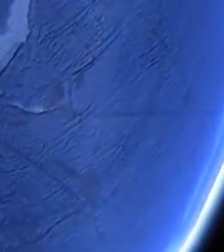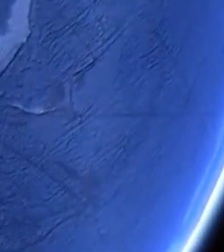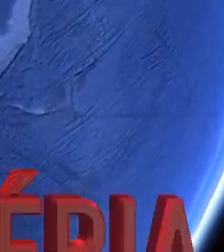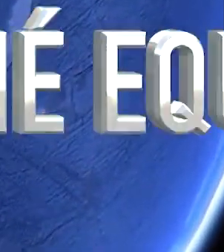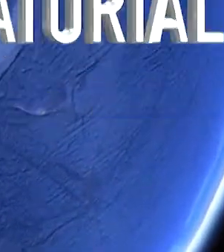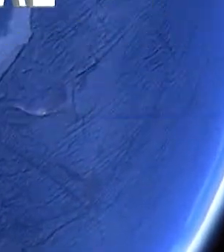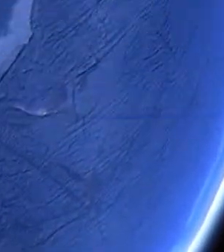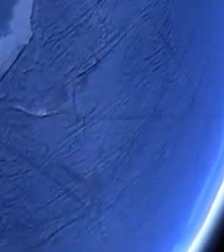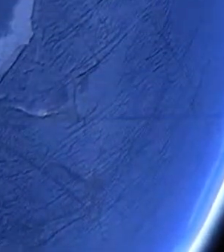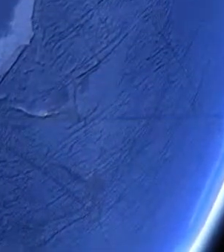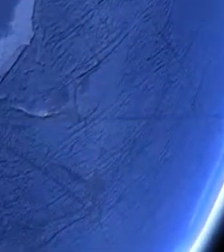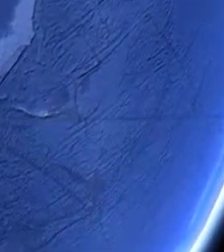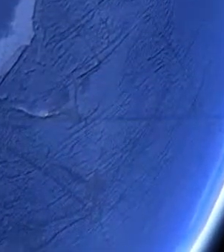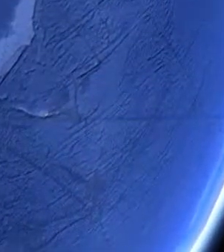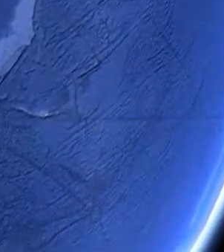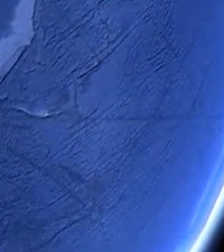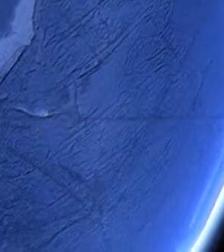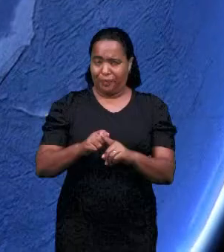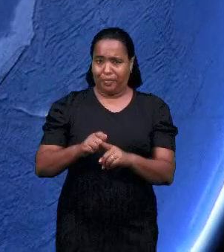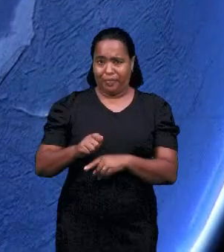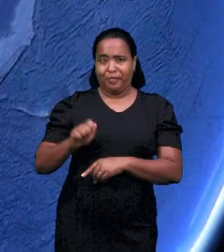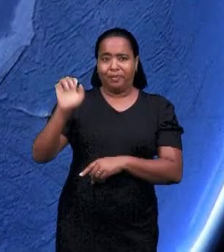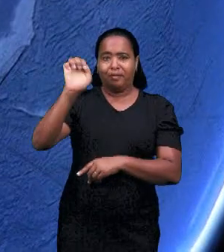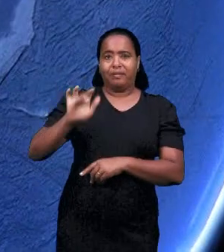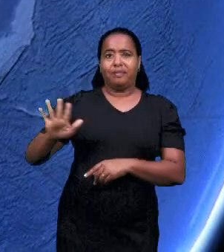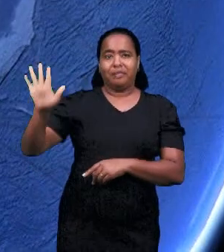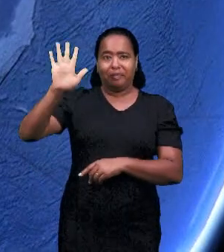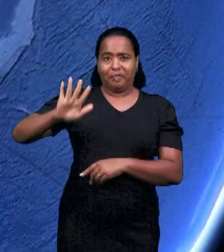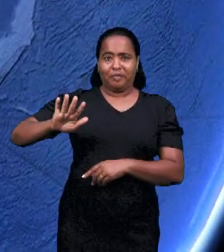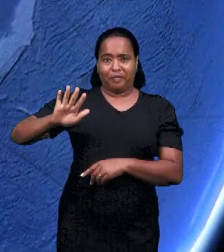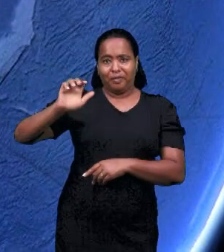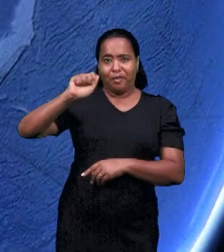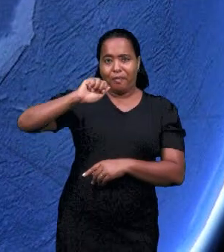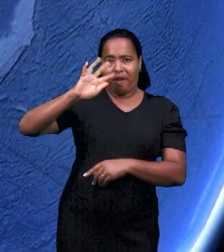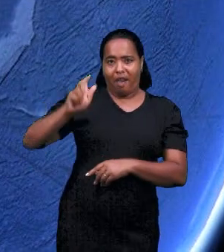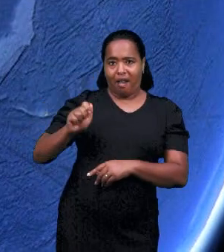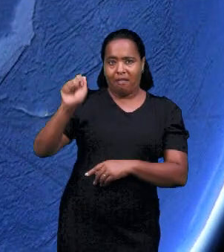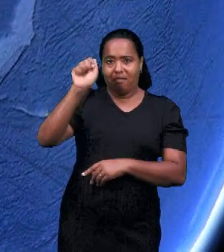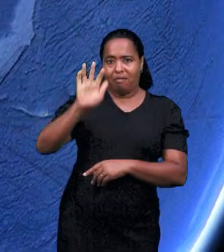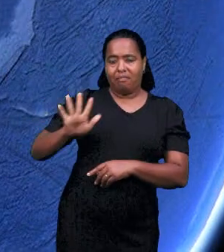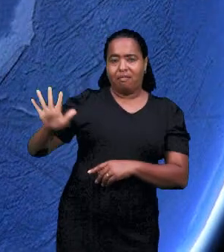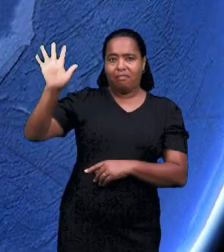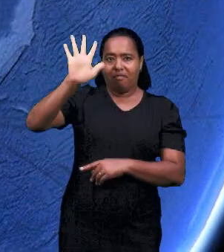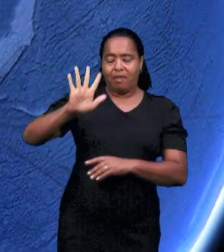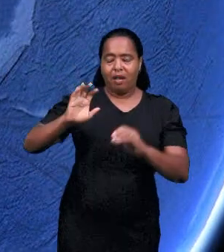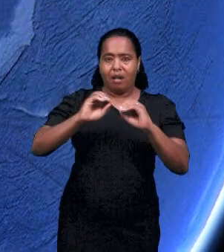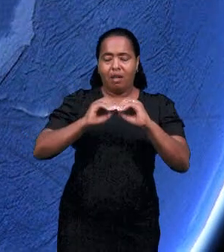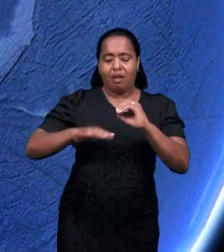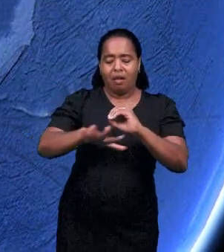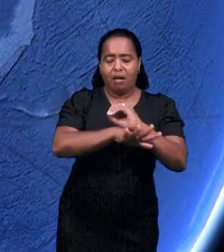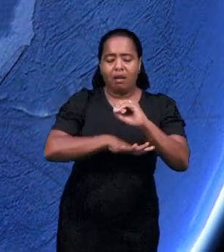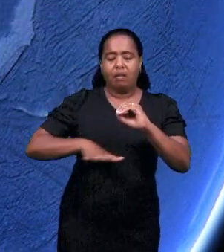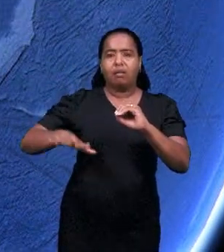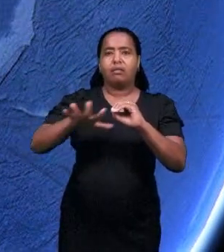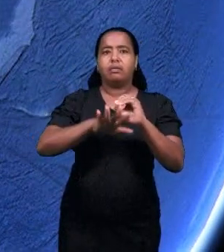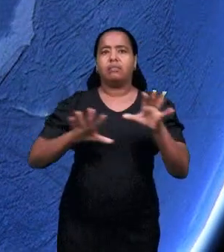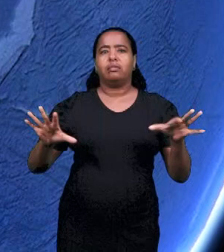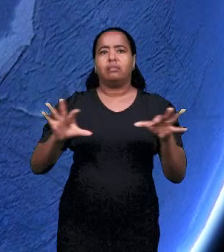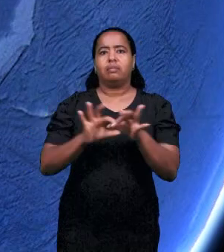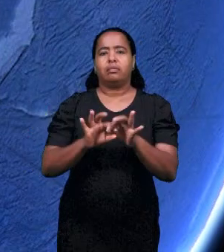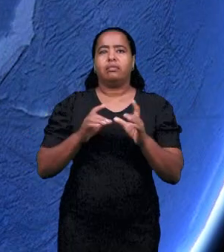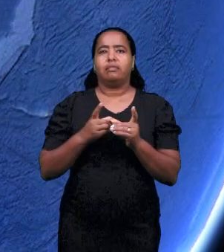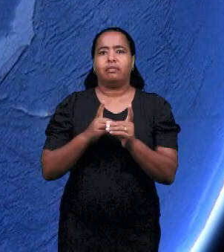Amériques, Europe, Afrique, Asie et Océanie, connectées par la même doctrine, par la direction